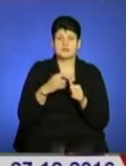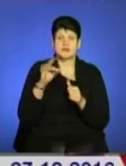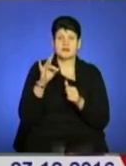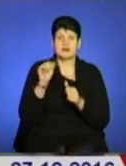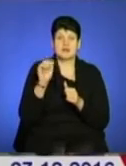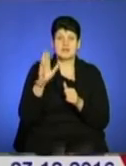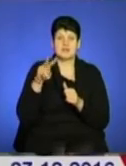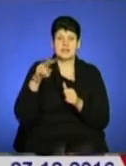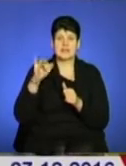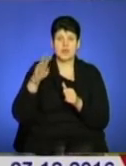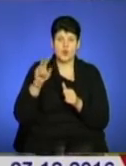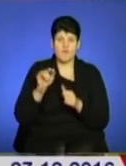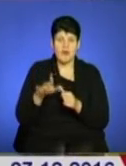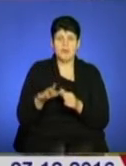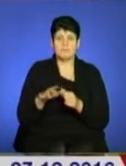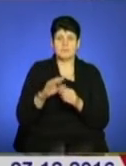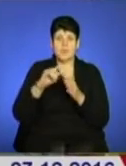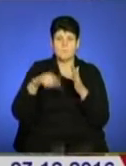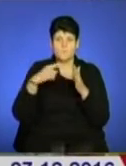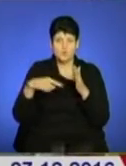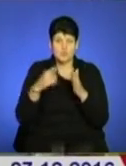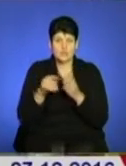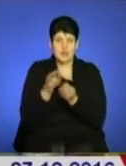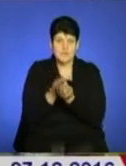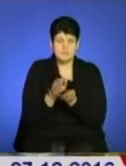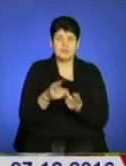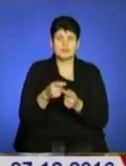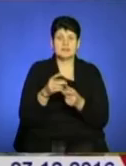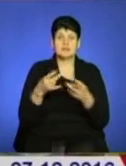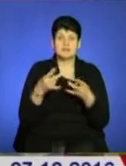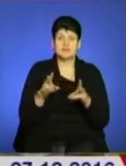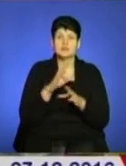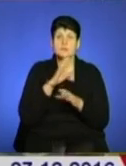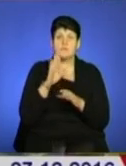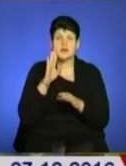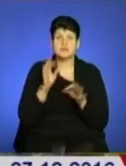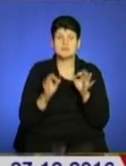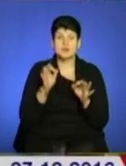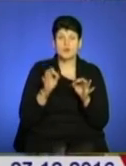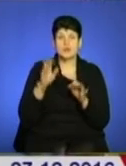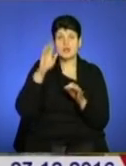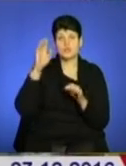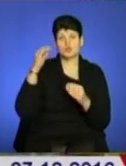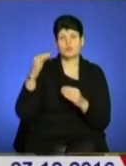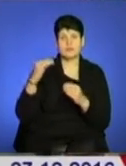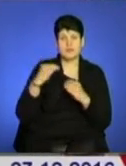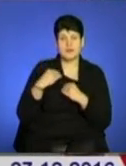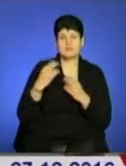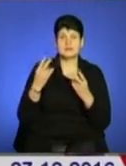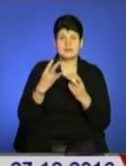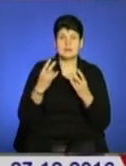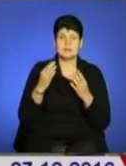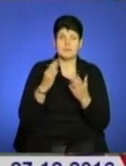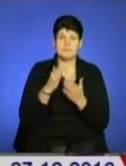мишля». Там нас вивчальна те, що не треба те, що матінка природа і Бог тобі дав, а треба